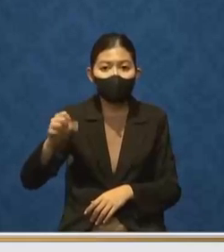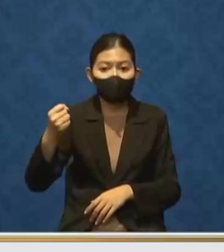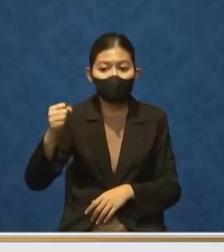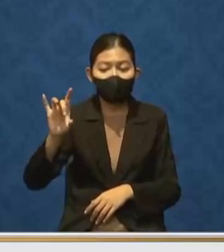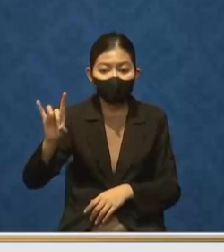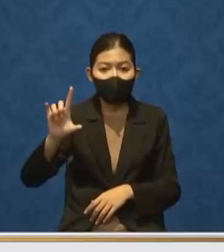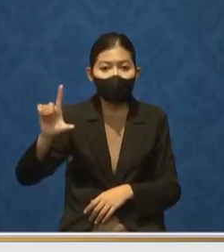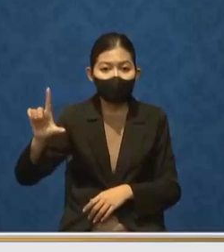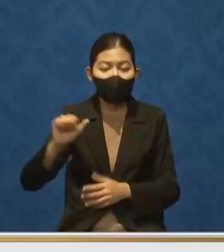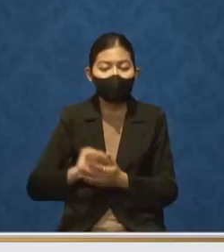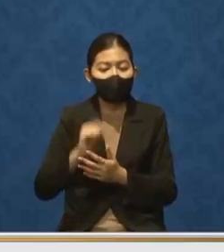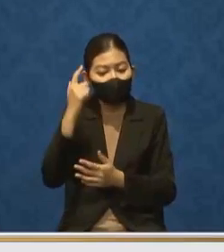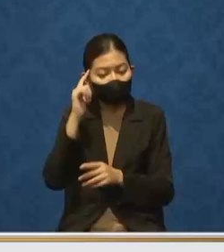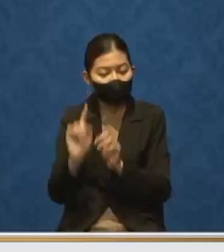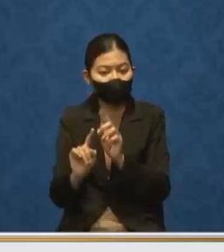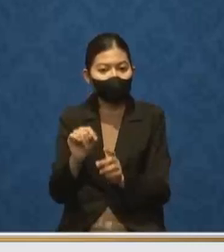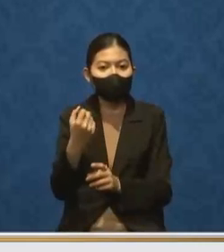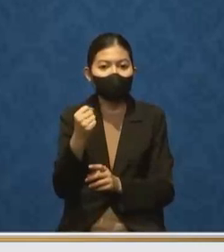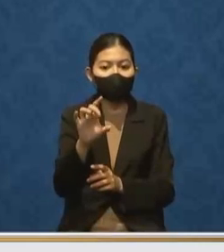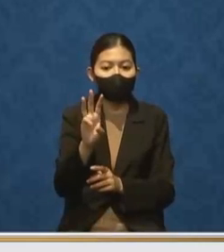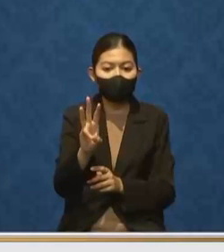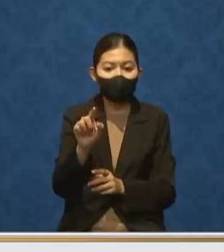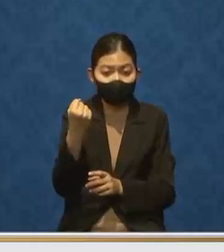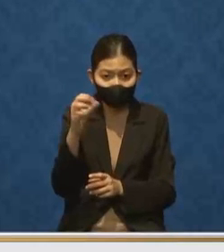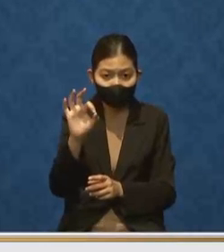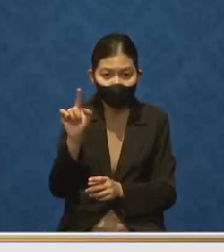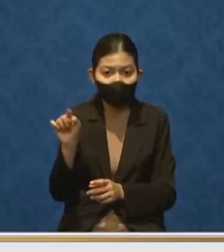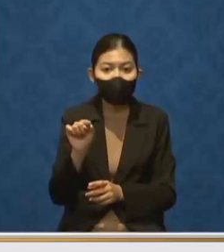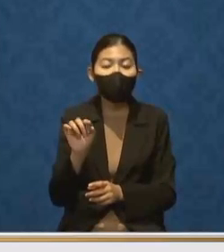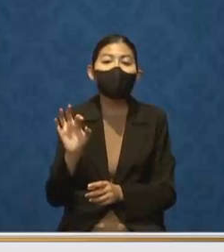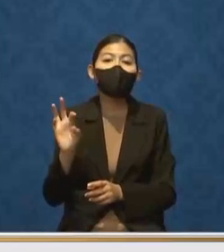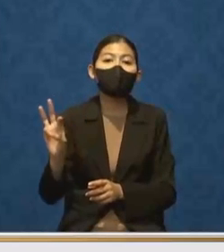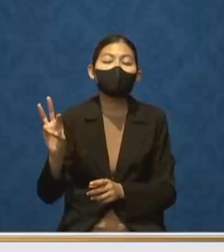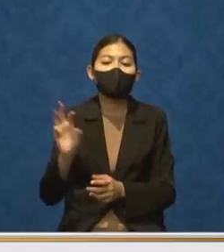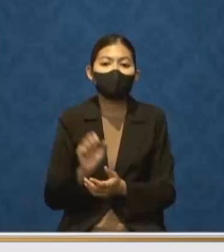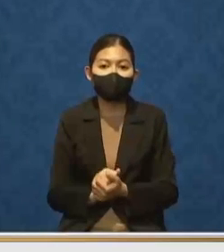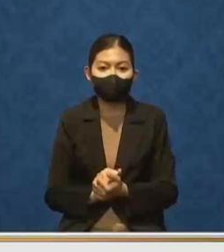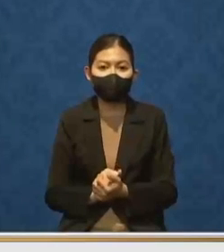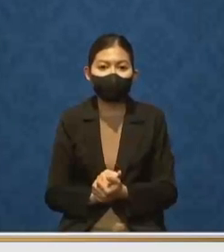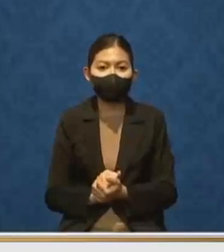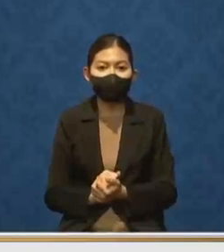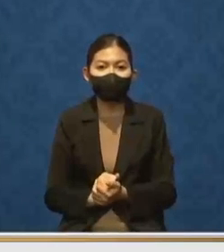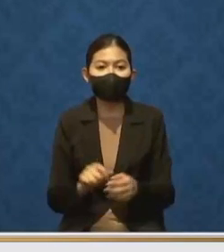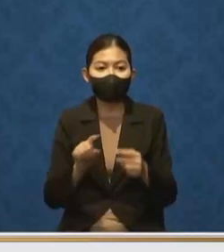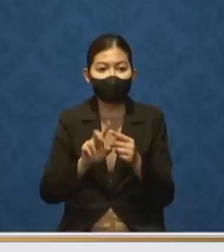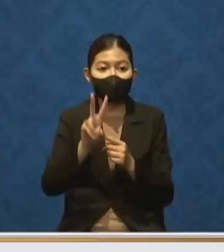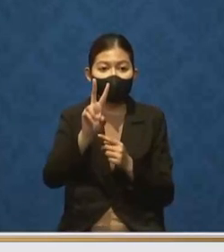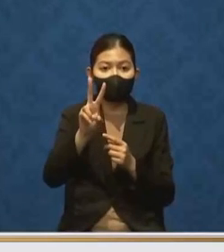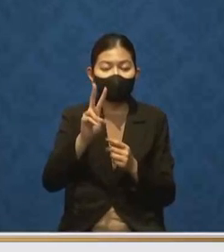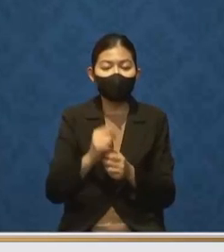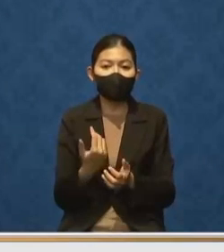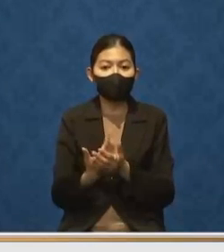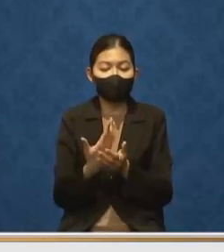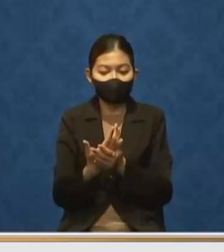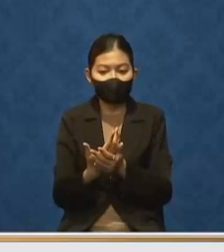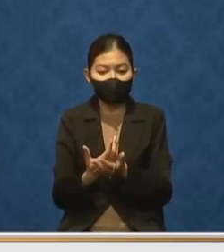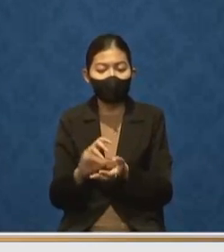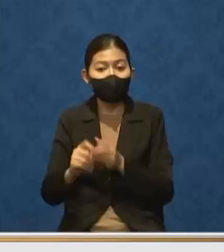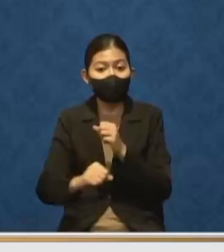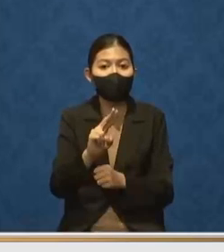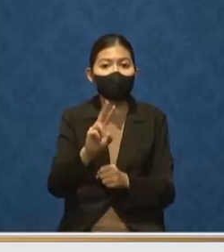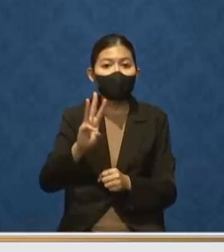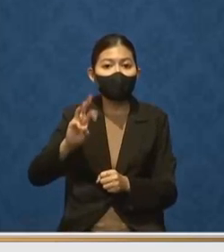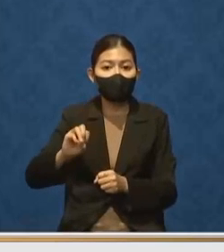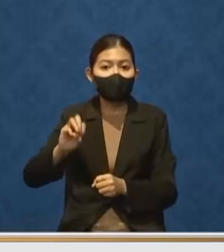360,618 ล้านบาทคิดเป็น 109.6 ของวงเงินงบประมาณ 2. งบประมาณรายจ่ายประจำปีงบประมาณพ.ศ.